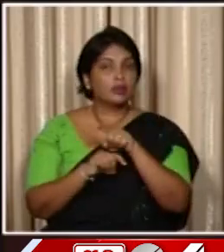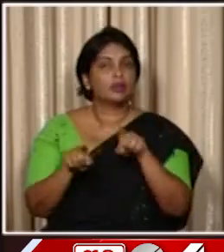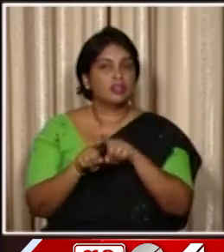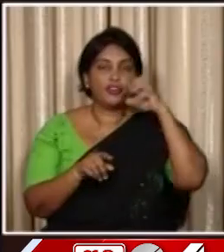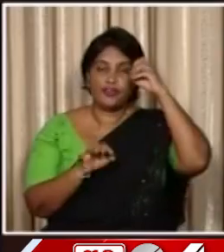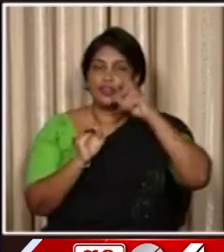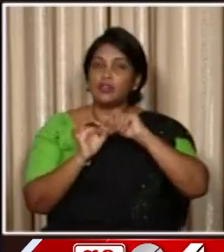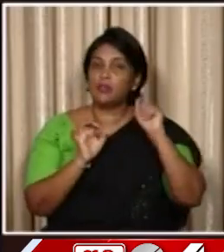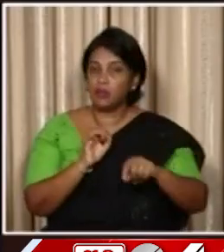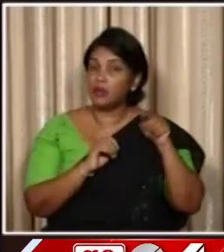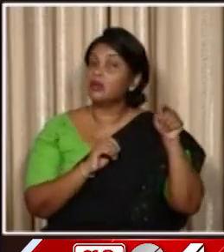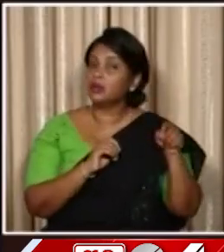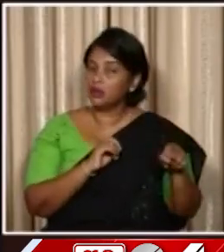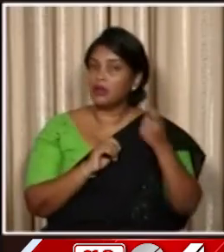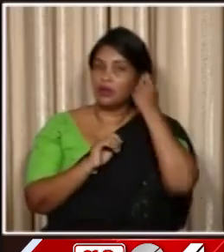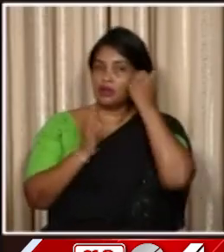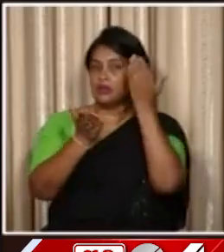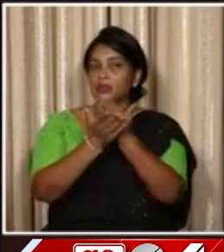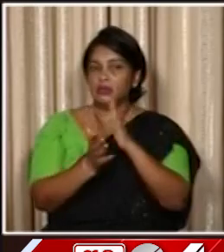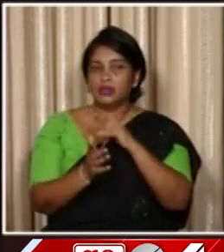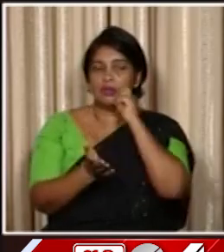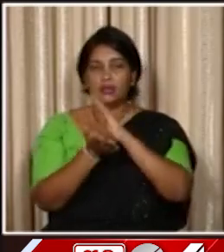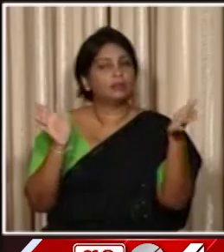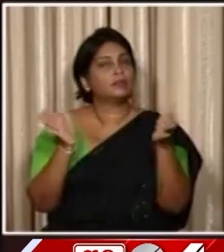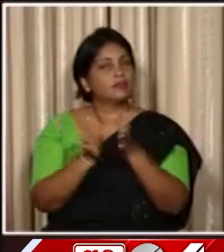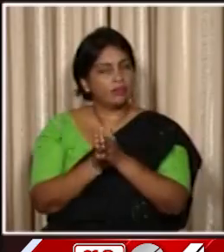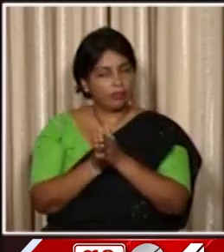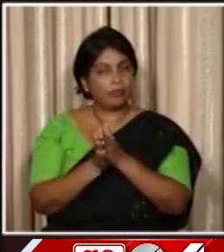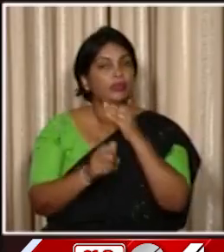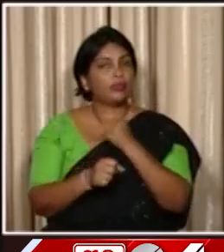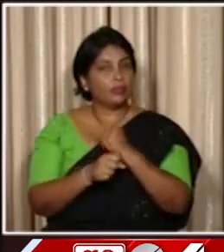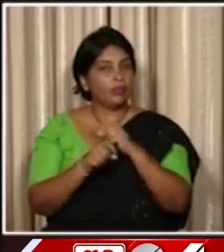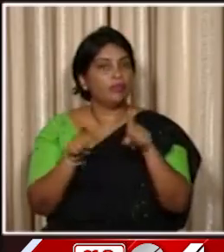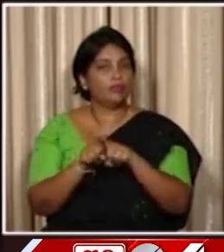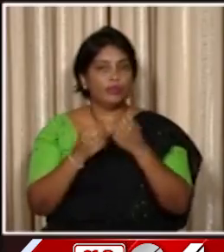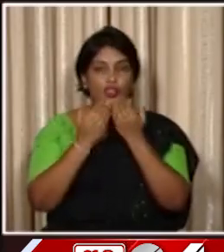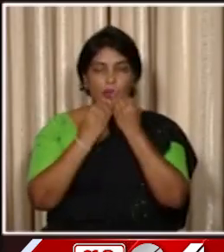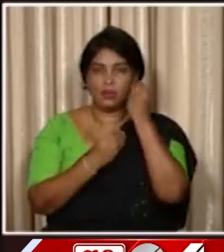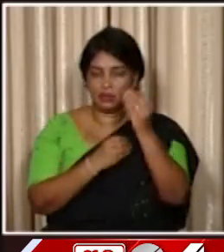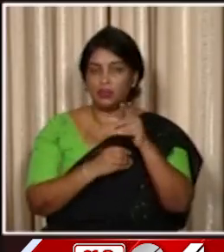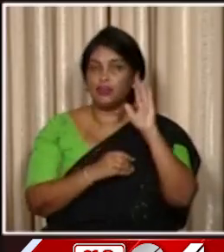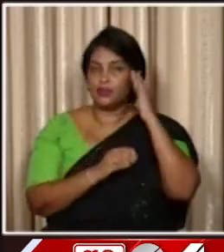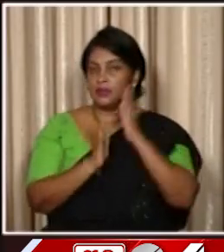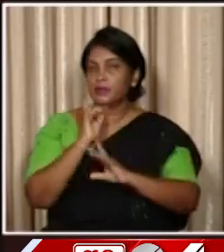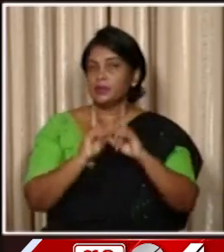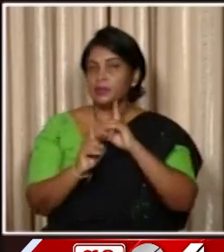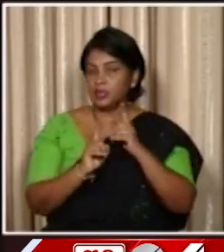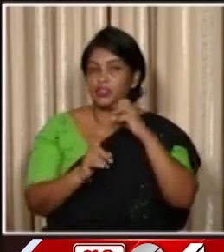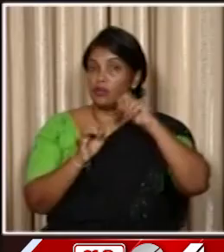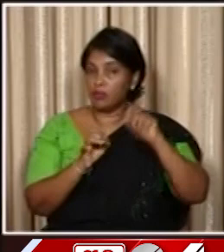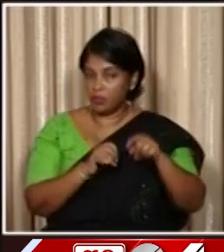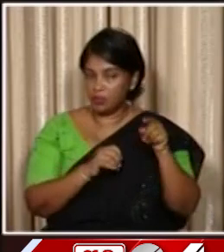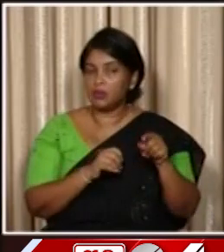බල මණ්ඩලය ඔවුන්ගේ යෝජනාව ලබා දීලා තියෙනවා මහජන උපදෙස් කොමිසමට රජයේ වශයෙන් අපි උපදෙස් ලබා දීලා තියෙනවා විශේෂ අමාත්‍යංශයෙන් විදුලි බල